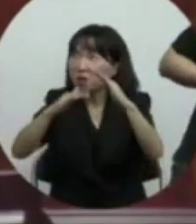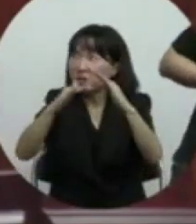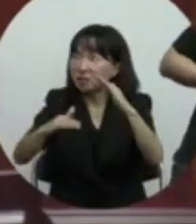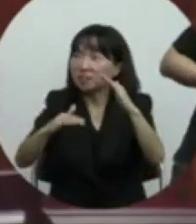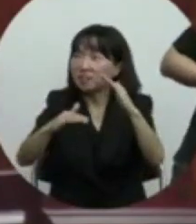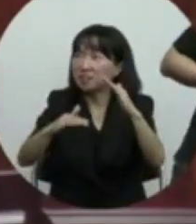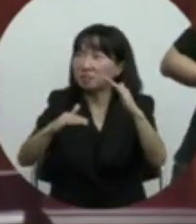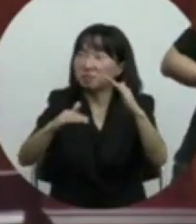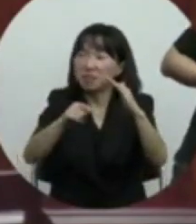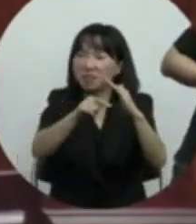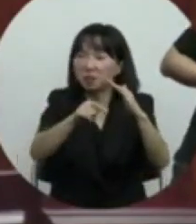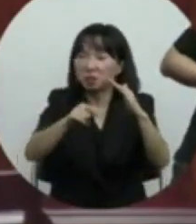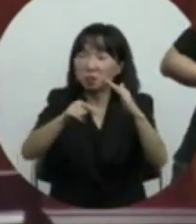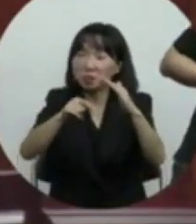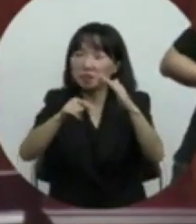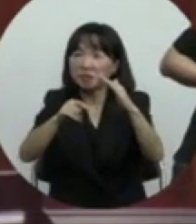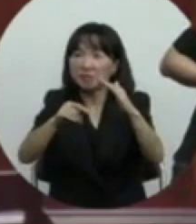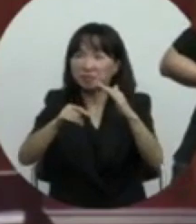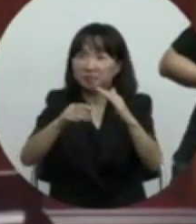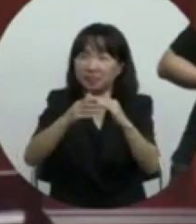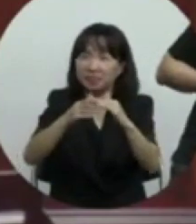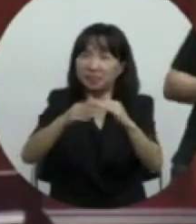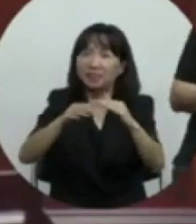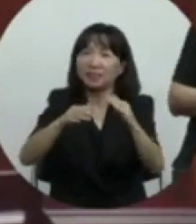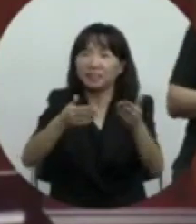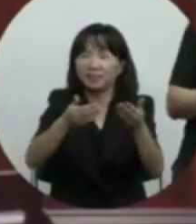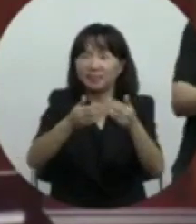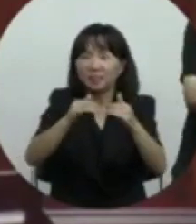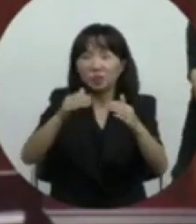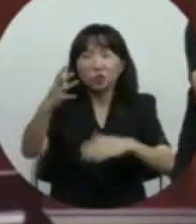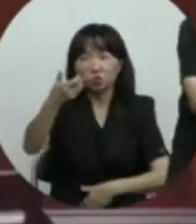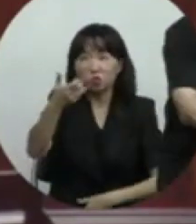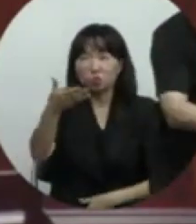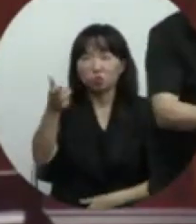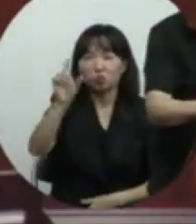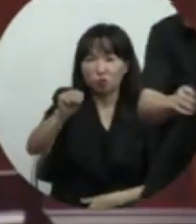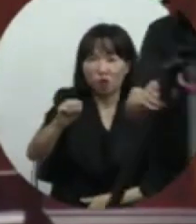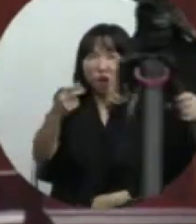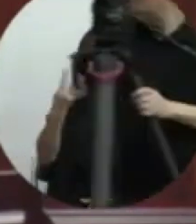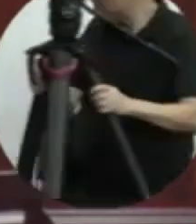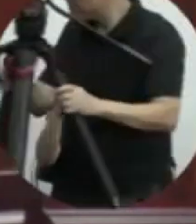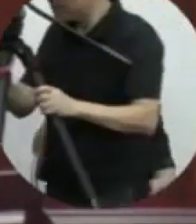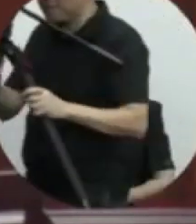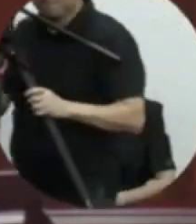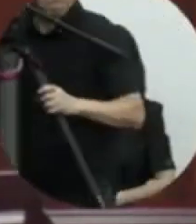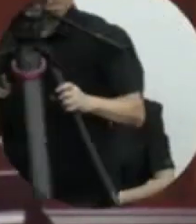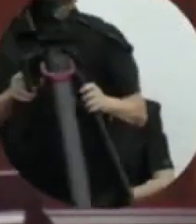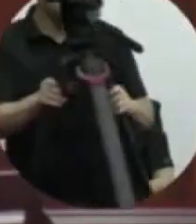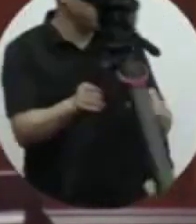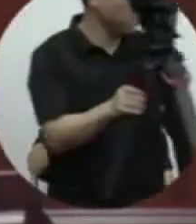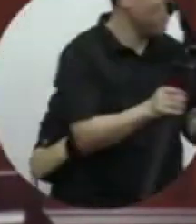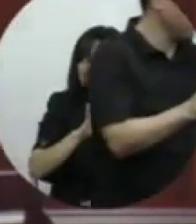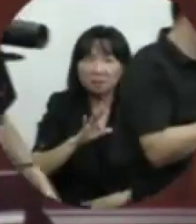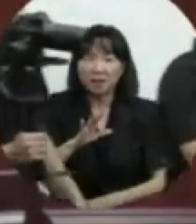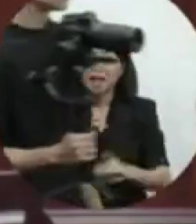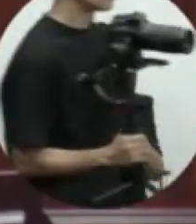시행된 2016년부터 지난 9년 동안 단 96억 6천만 원의 예산만을 사업에